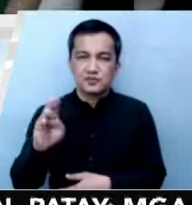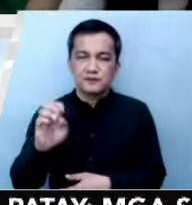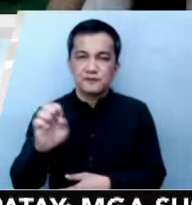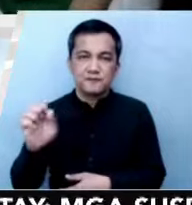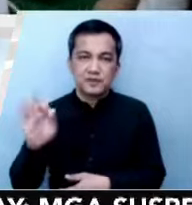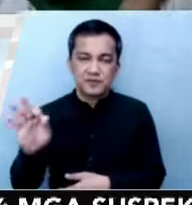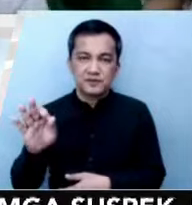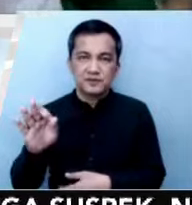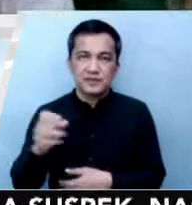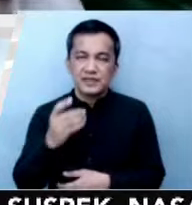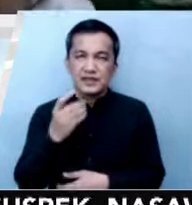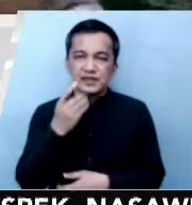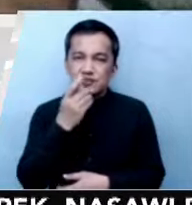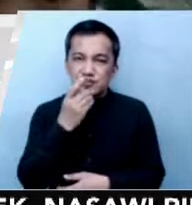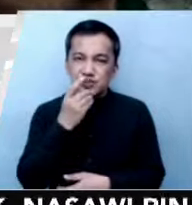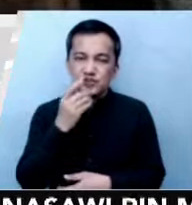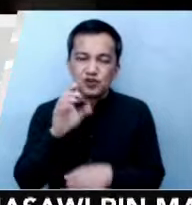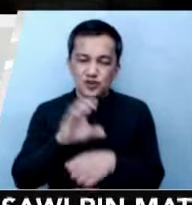chocolate cake. Mel.